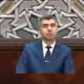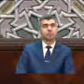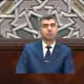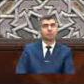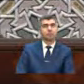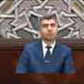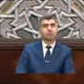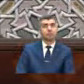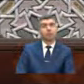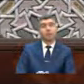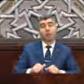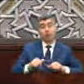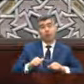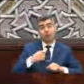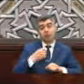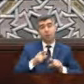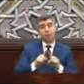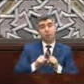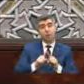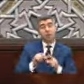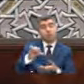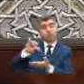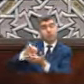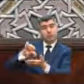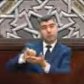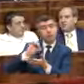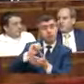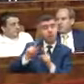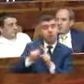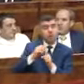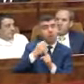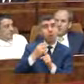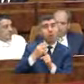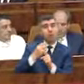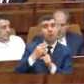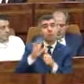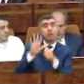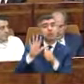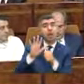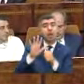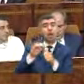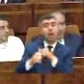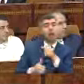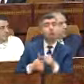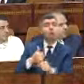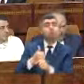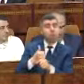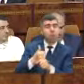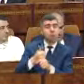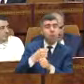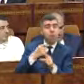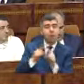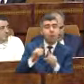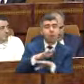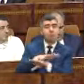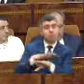السيده كاتبه الدوله. الميثاق ديال الاستثمار طال انتظاره، راه ست سنوات هذه ما عرفتش انا شنو كننتظروا من بعد. دابا الجهويه خدات الطريق